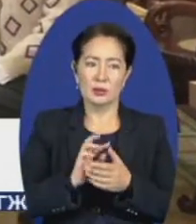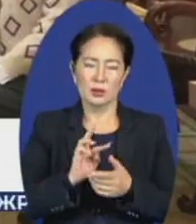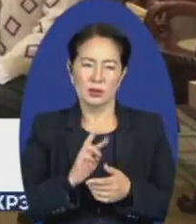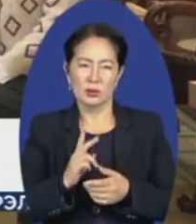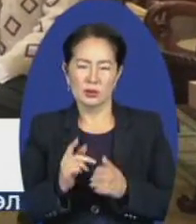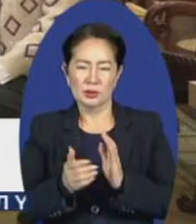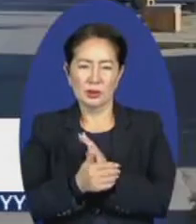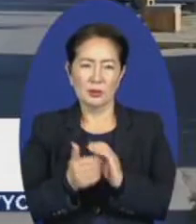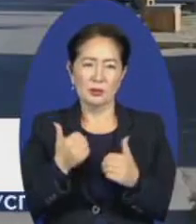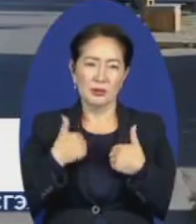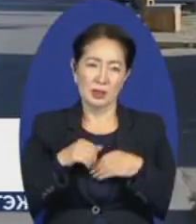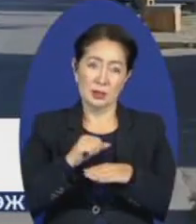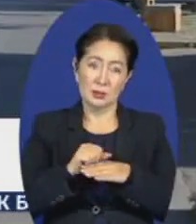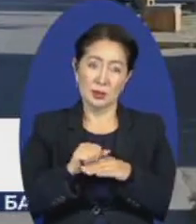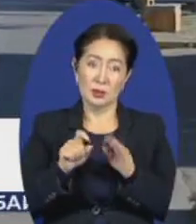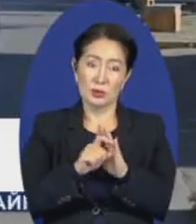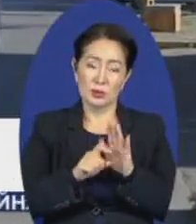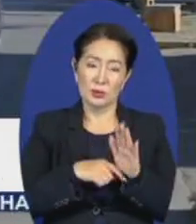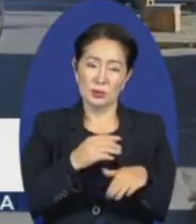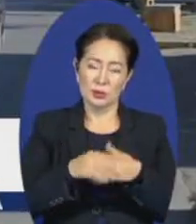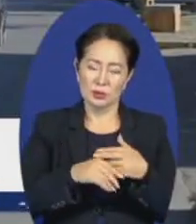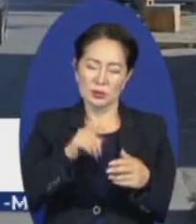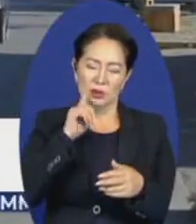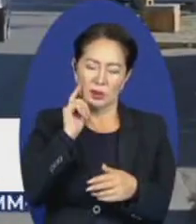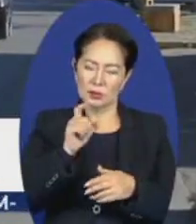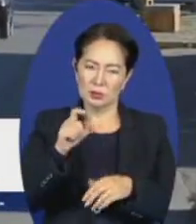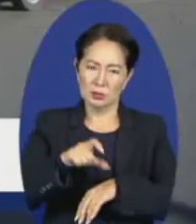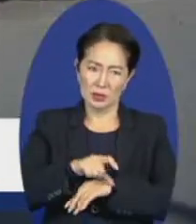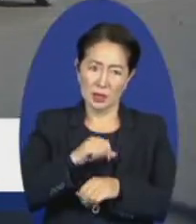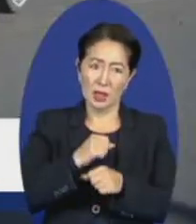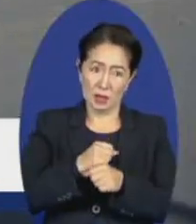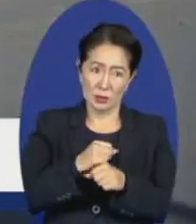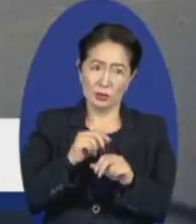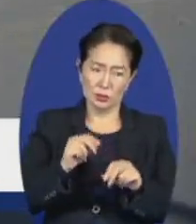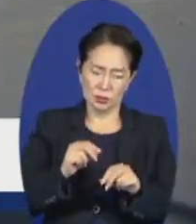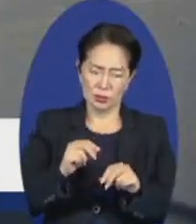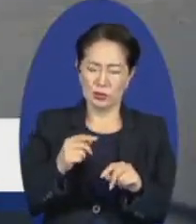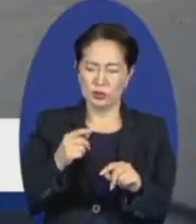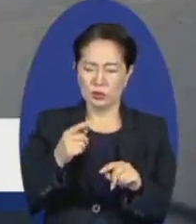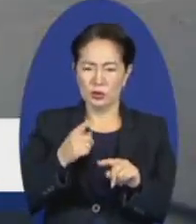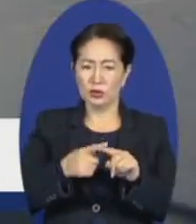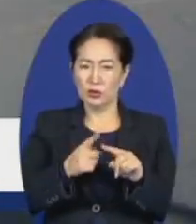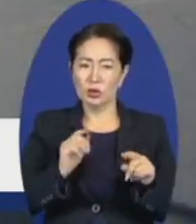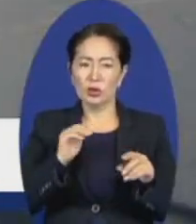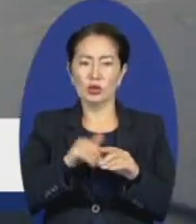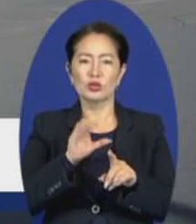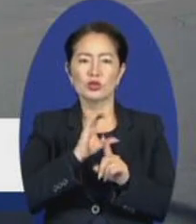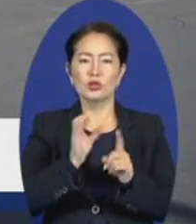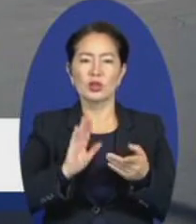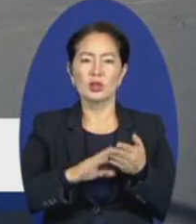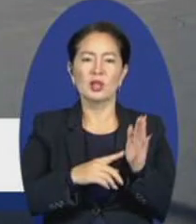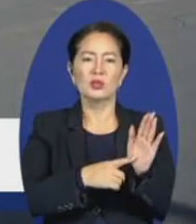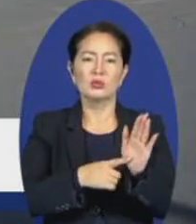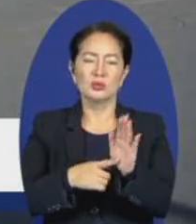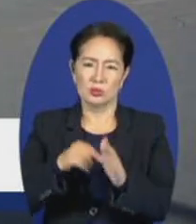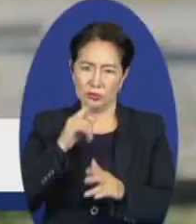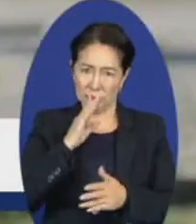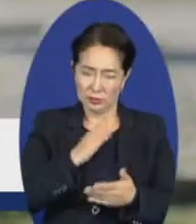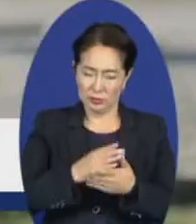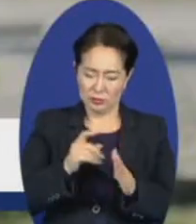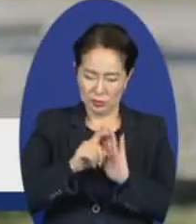хөрөг чадвар багш бэлтгэх хөтөлбөрийг боловсруулж буй юм. Залуучууд мэрэгжлээрээ ажиллаж зогсохгүй тухайн орон нутгатаа соёл түгээгч болон